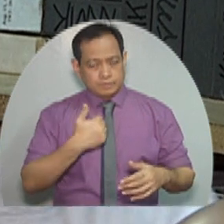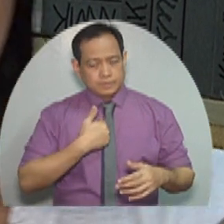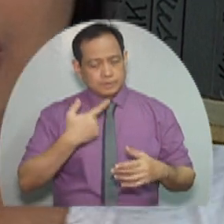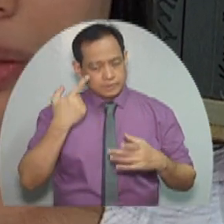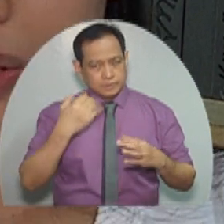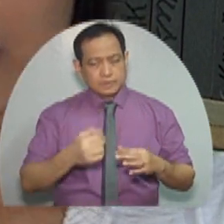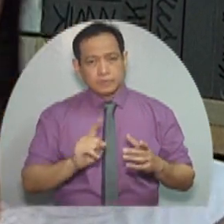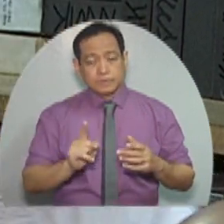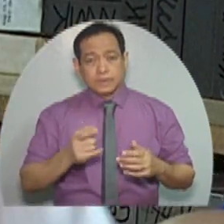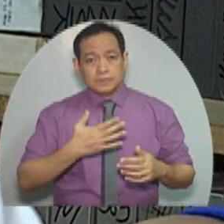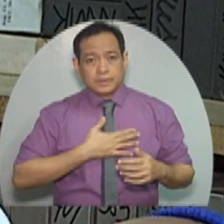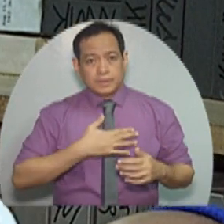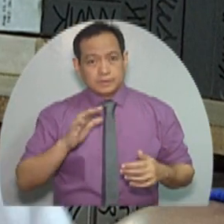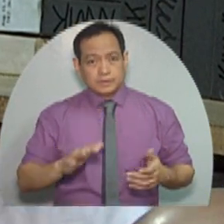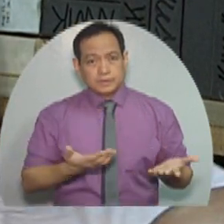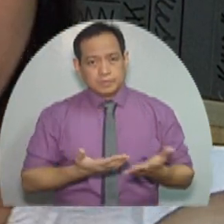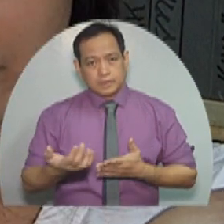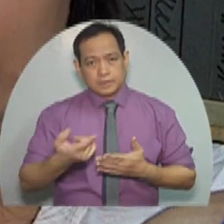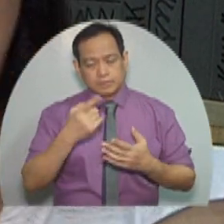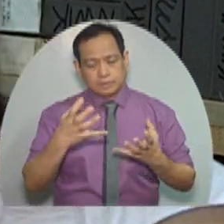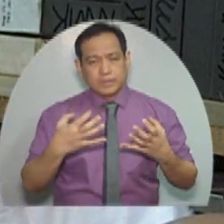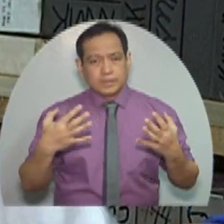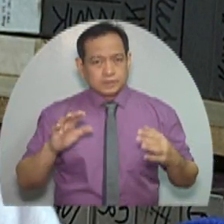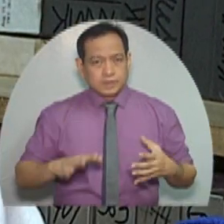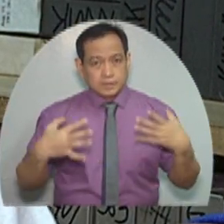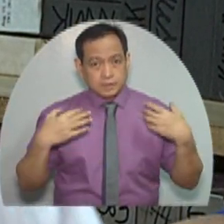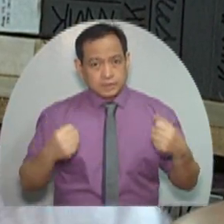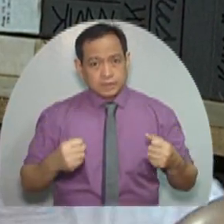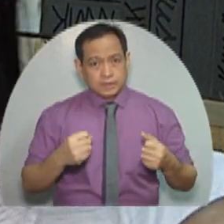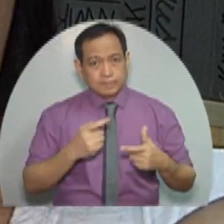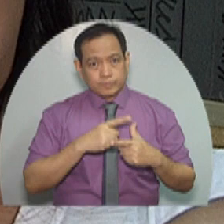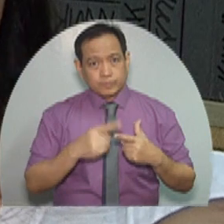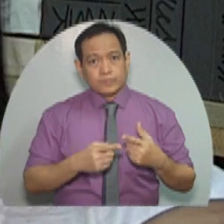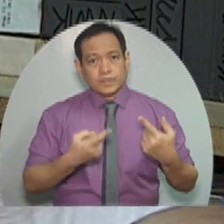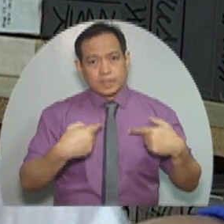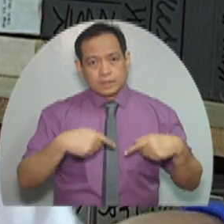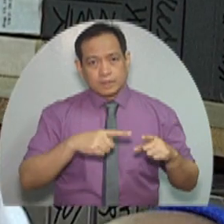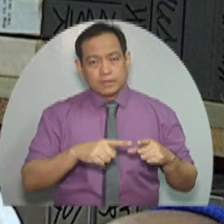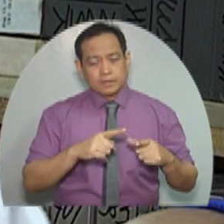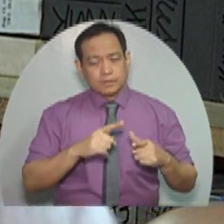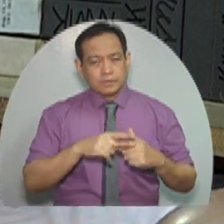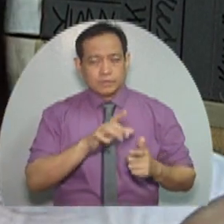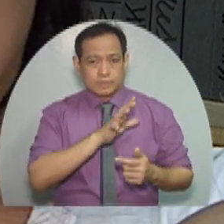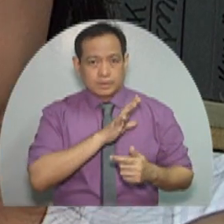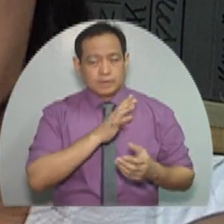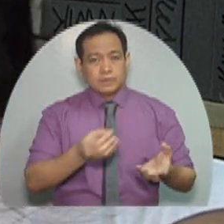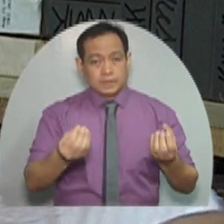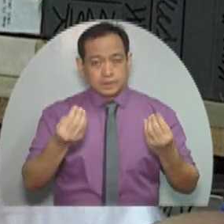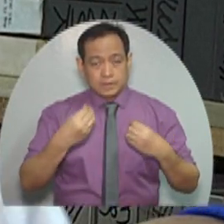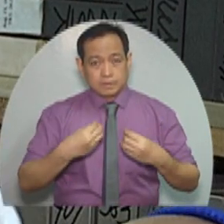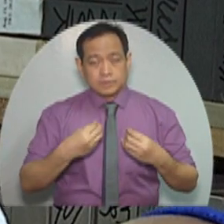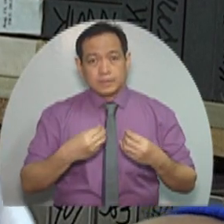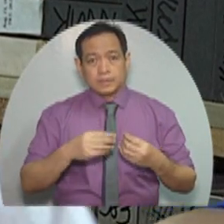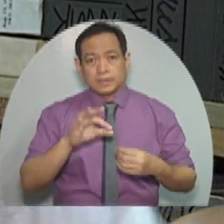siya madala, basta gumaling lang siya. Kasi yung dumuwas po kami, nagantay pa po kami na mabigyan ng pamasahe kasi